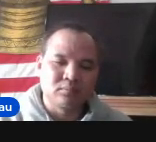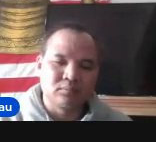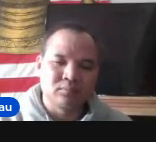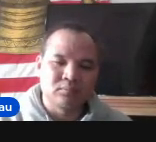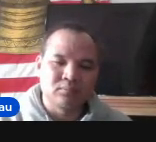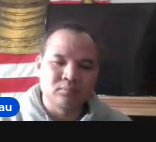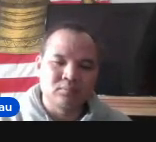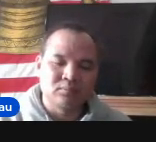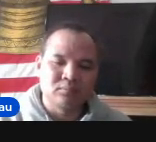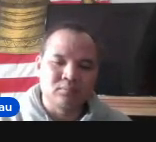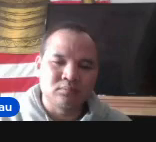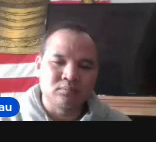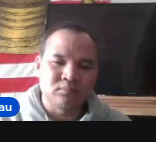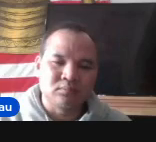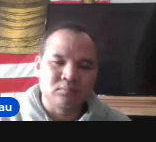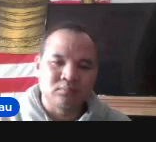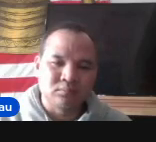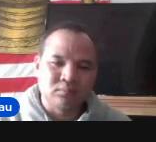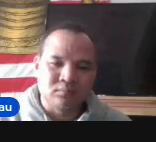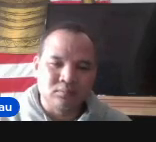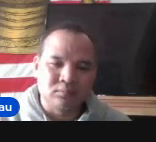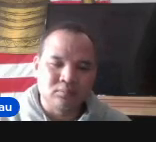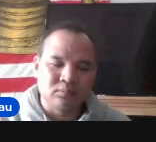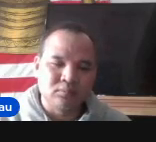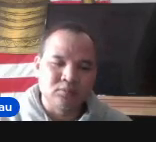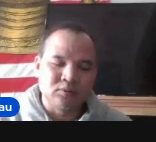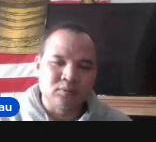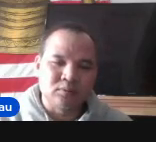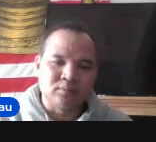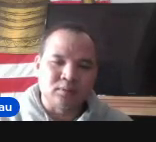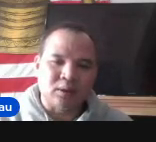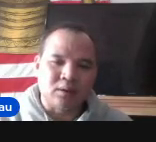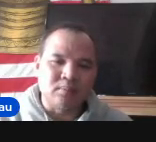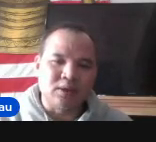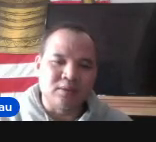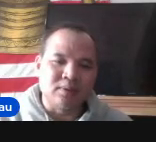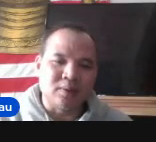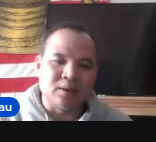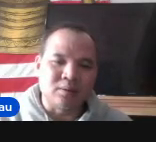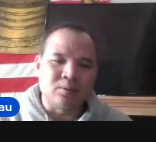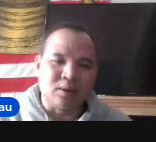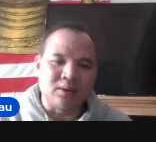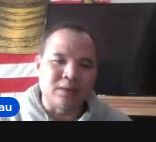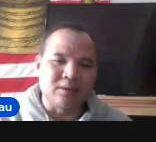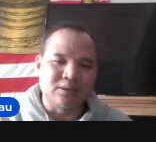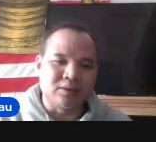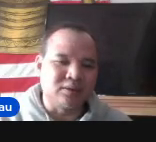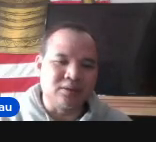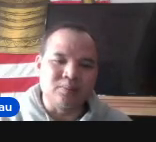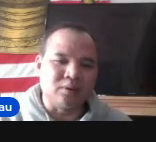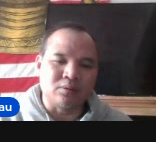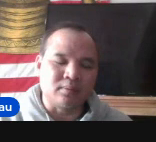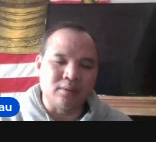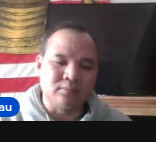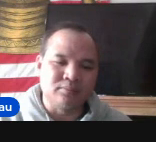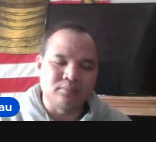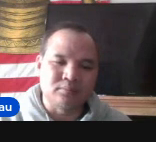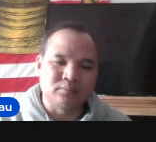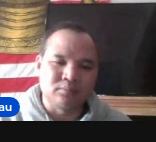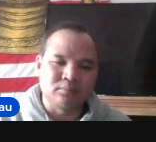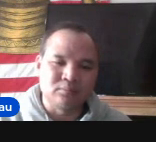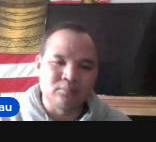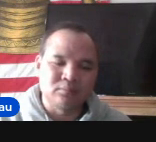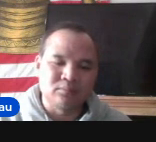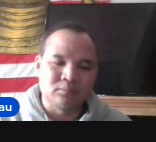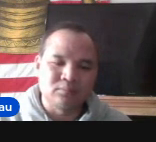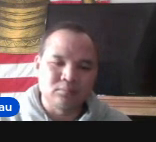ถ้าเราดูแผนที่ประเทศพม่านะครับอนาบริเวณชายแดนภูเขาเนี่ยที่เป็นฐานที่มั่นของกองกำลังชาติพันธุ์อย่างเช่นรัฐอารากานรั